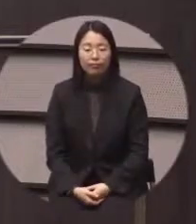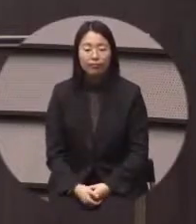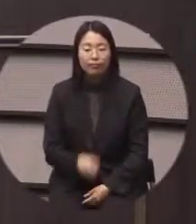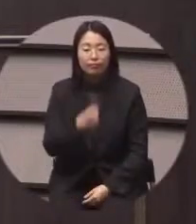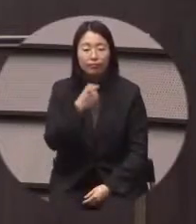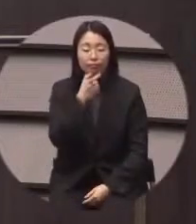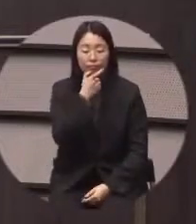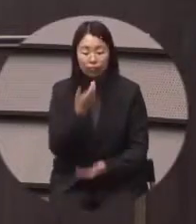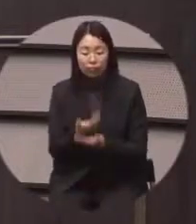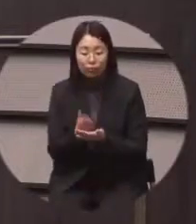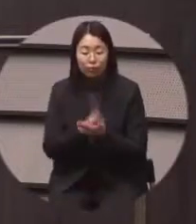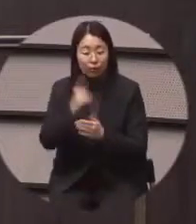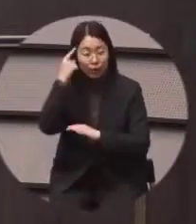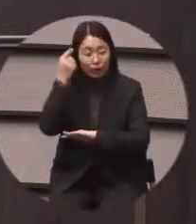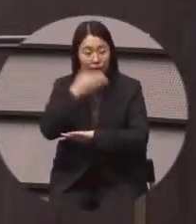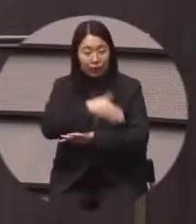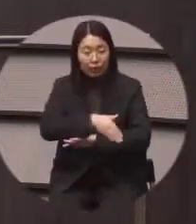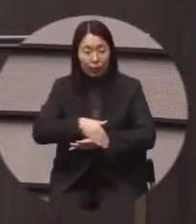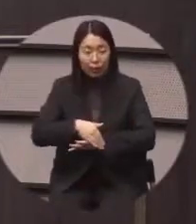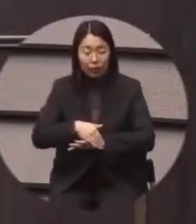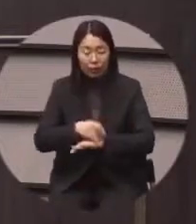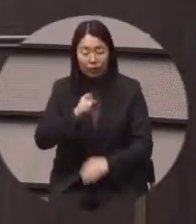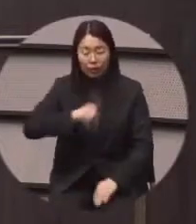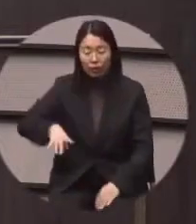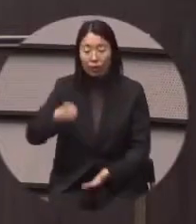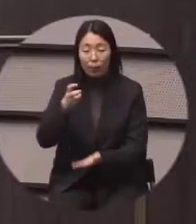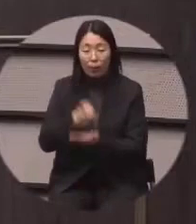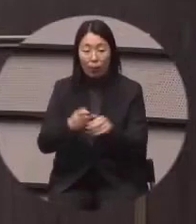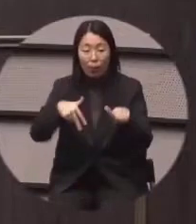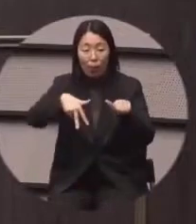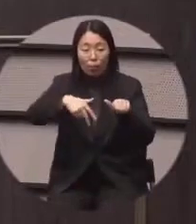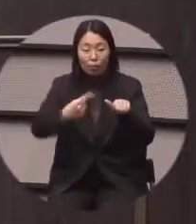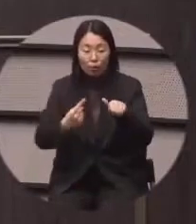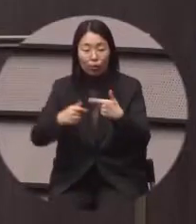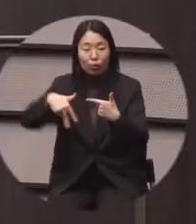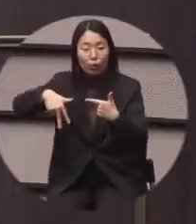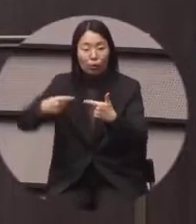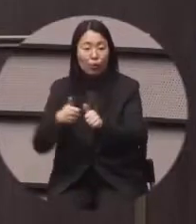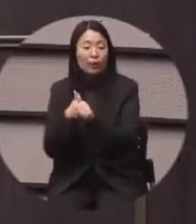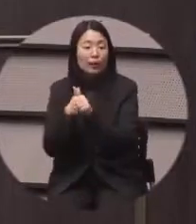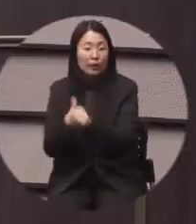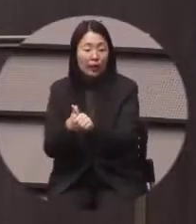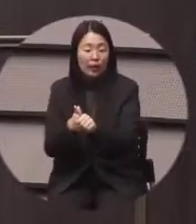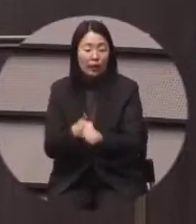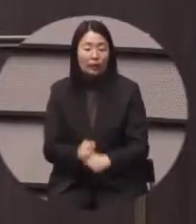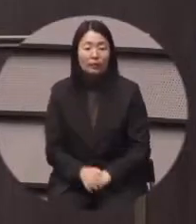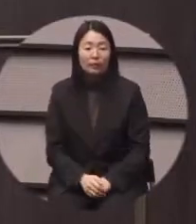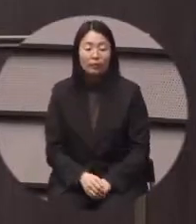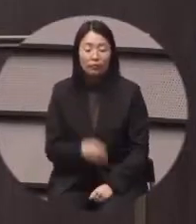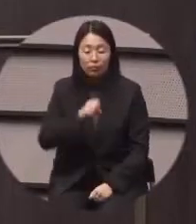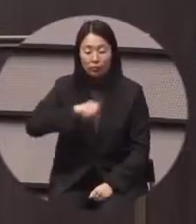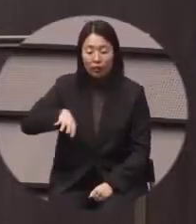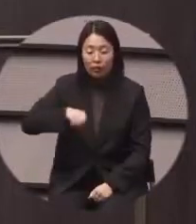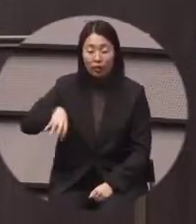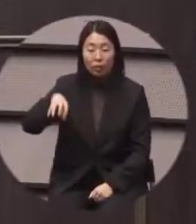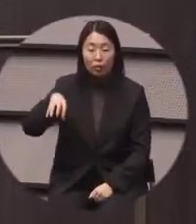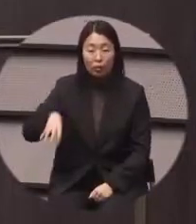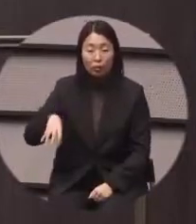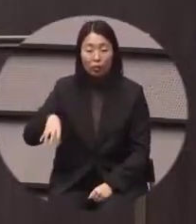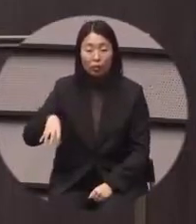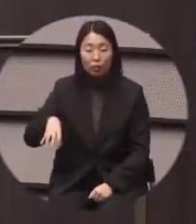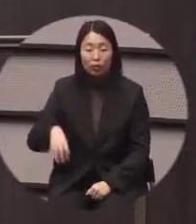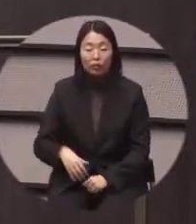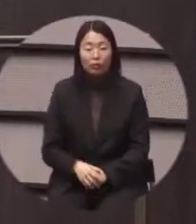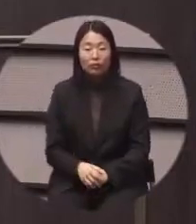정비 기본계획은 하수도법 제5조 및 제6조에 따라 하수처리 구역 내 발생하는